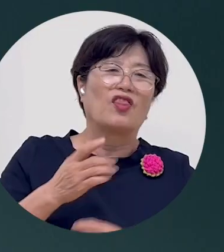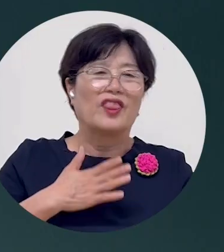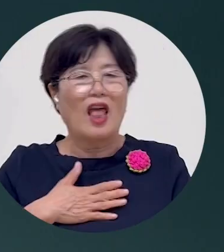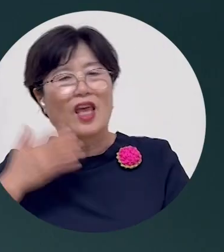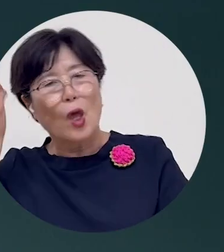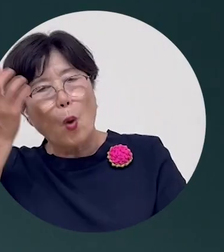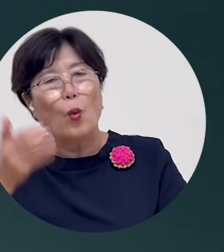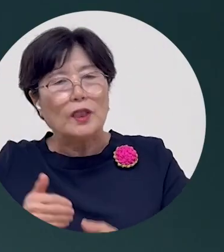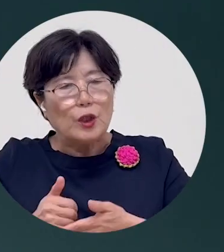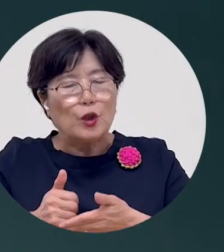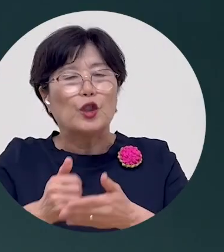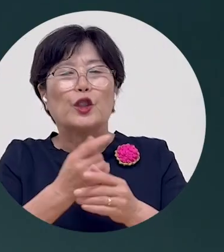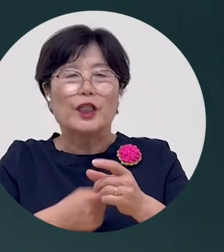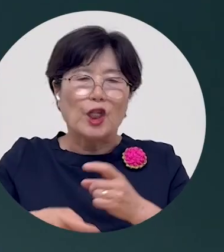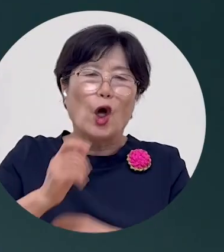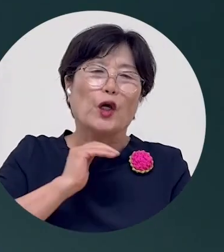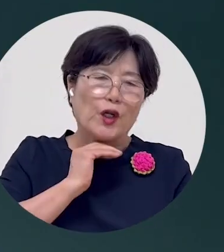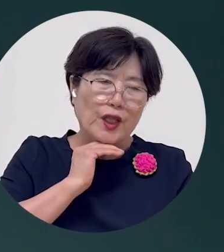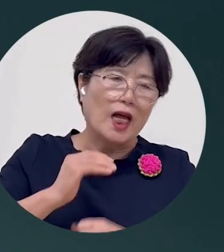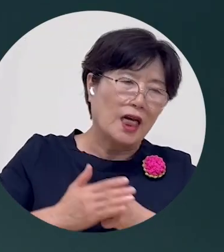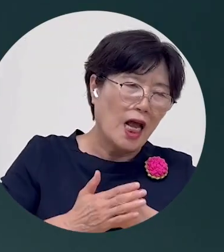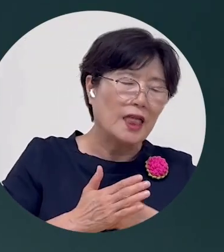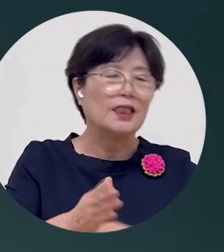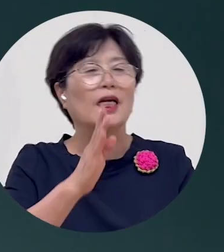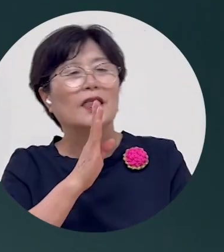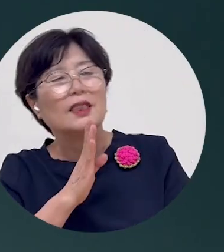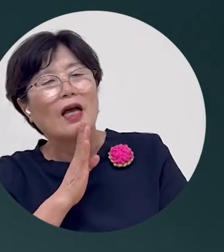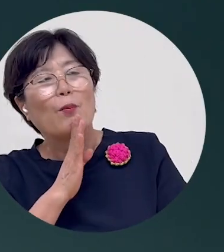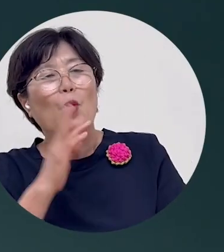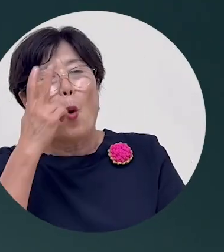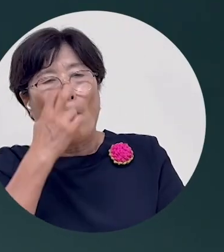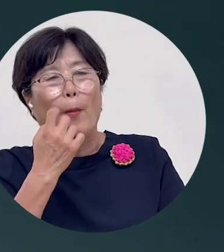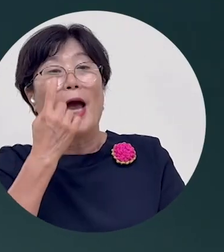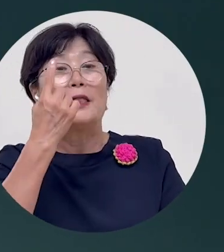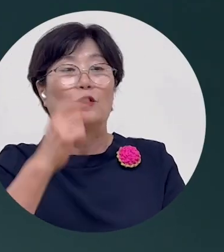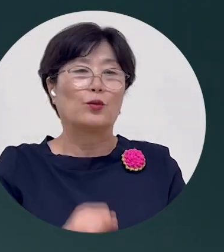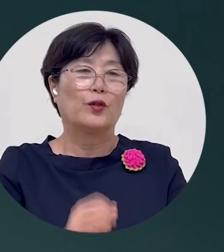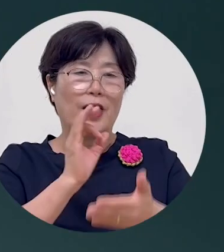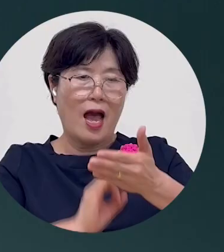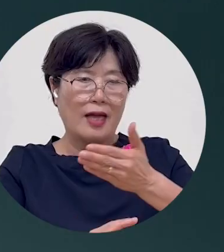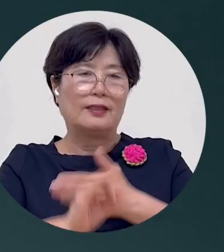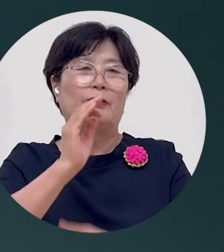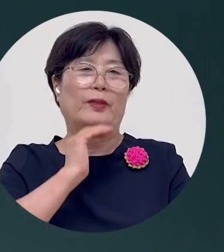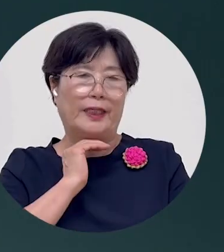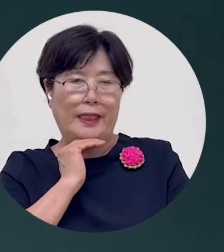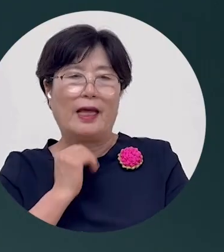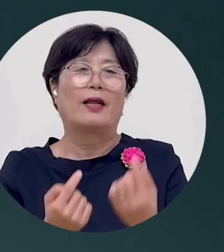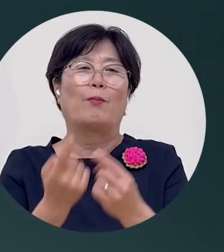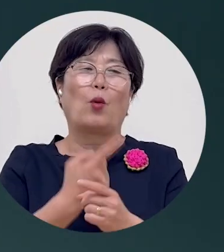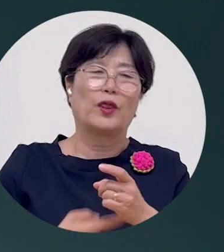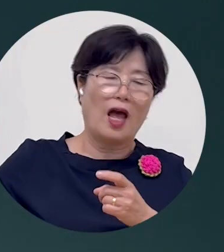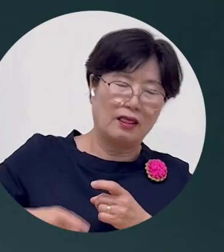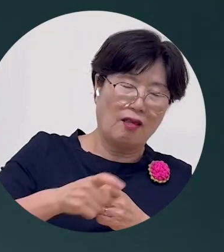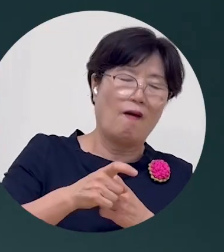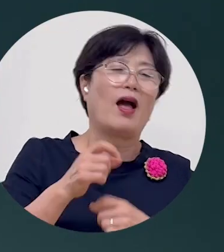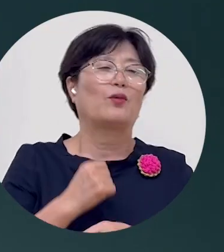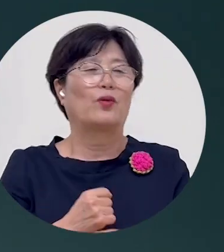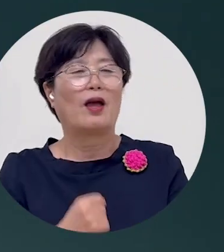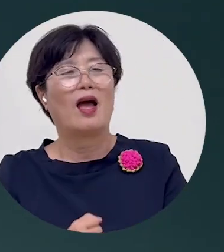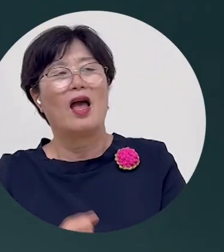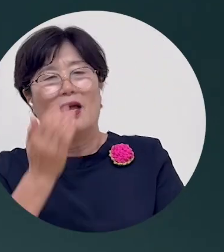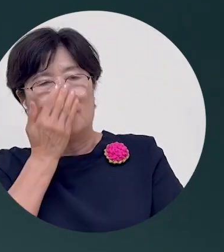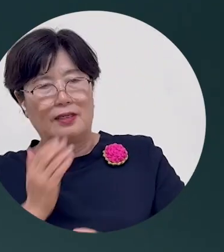내 영혼이 주를 더 기다리나니 참으로 파수꾼이 아침을 기다림보다